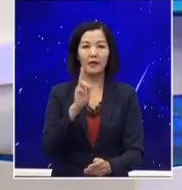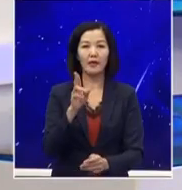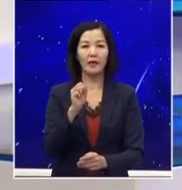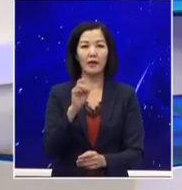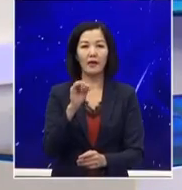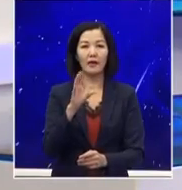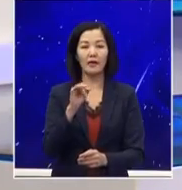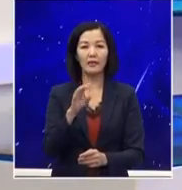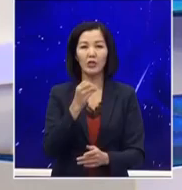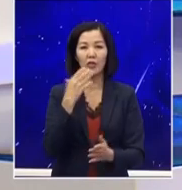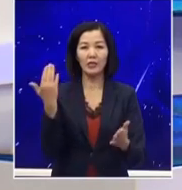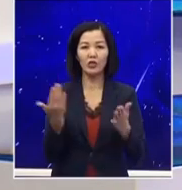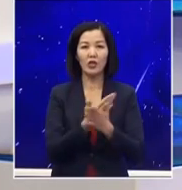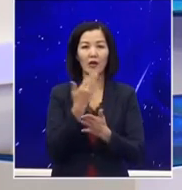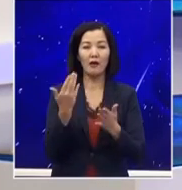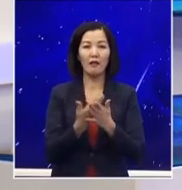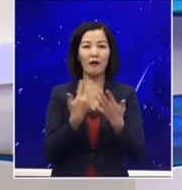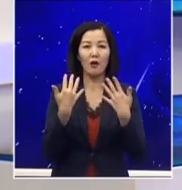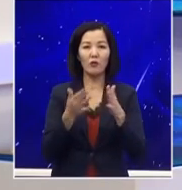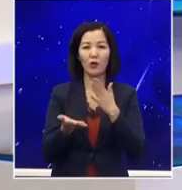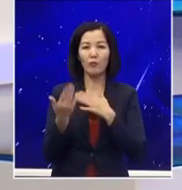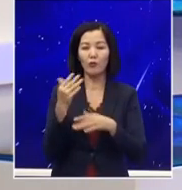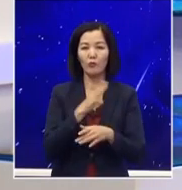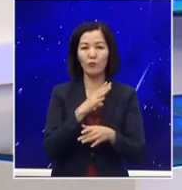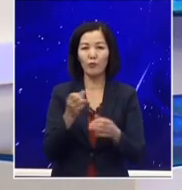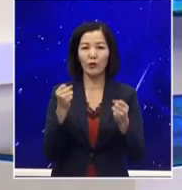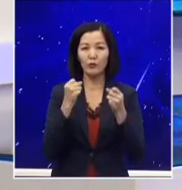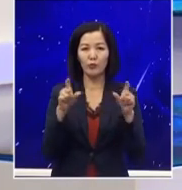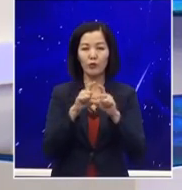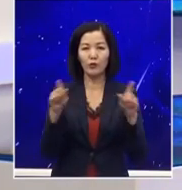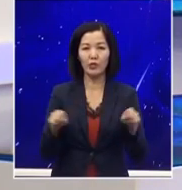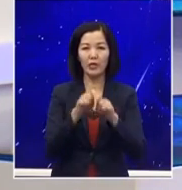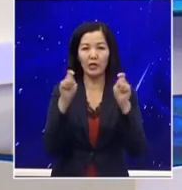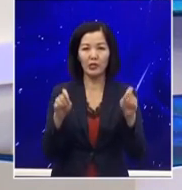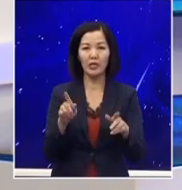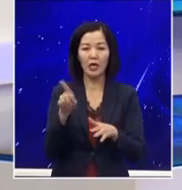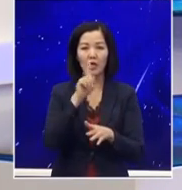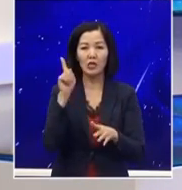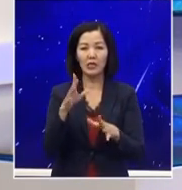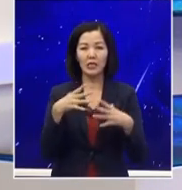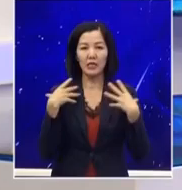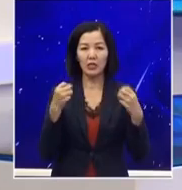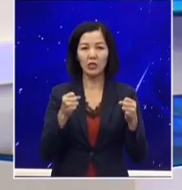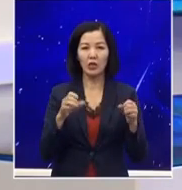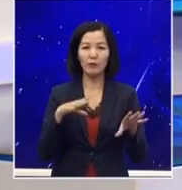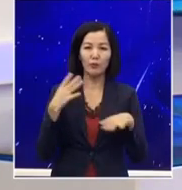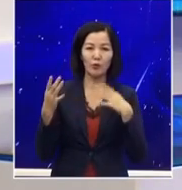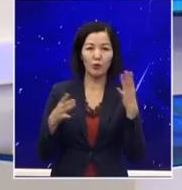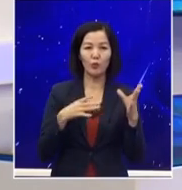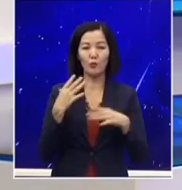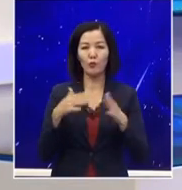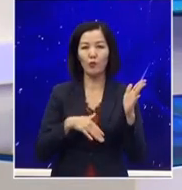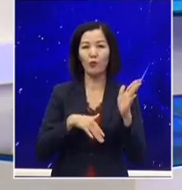Қараса жұрты үлкен қуанышқа кенелді. Ауылда бұрын соңды болмаған спорт кешені пайдалануға берілді. Жастардың шынығып, шымыр болып